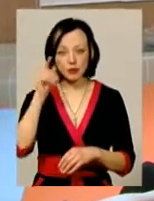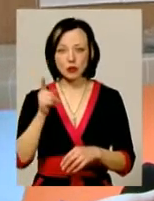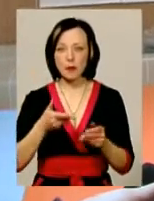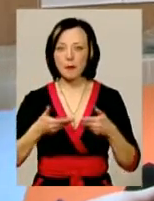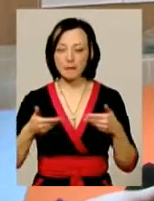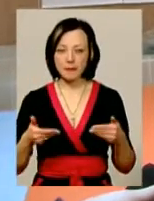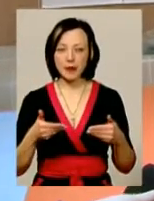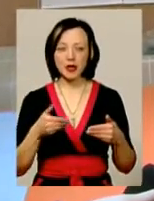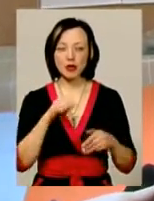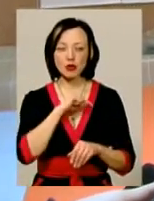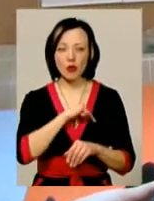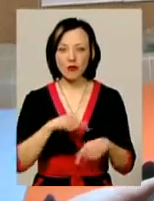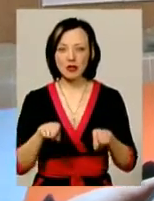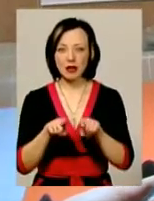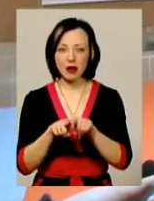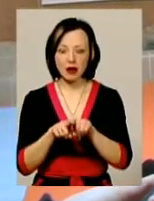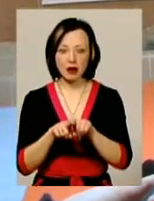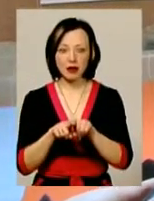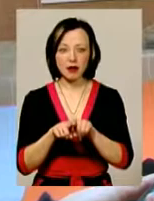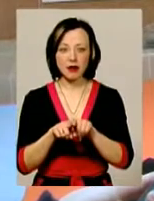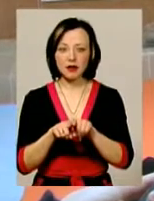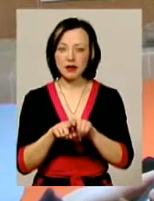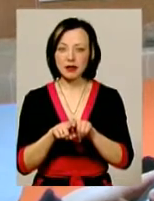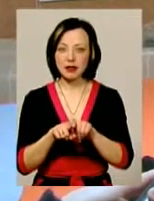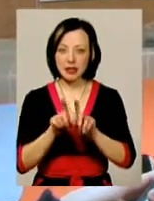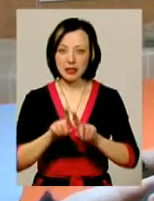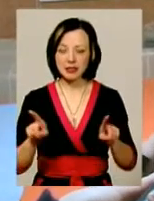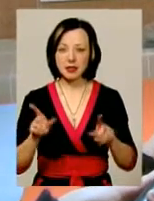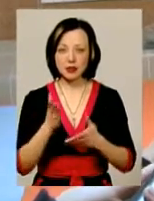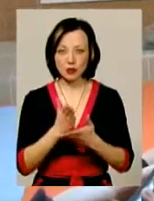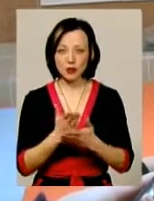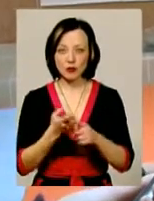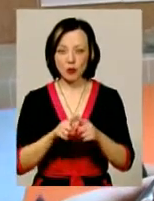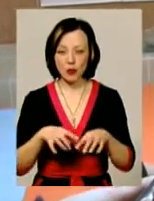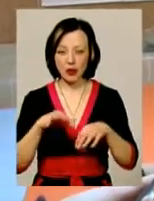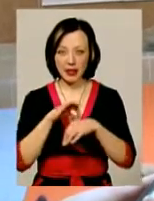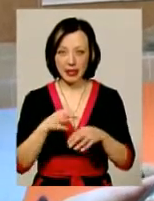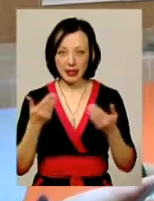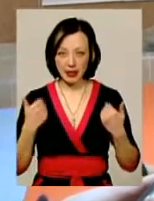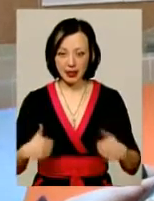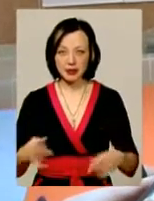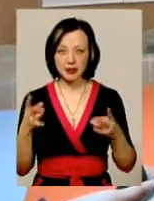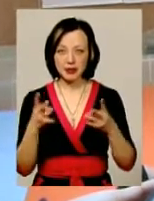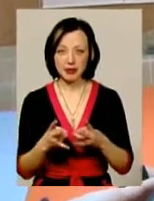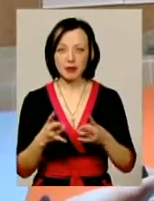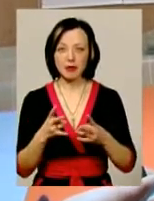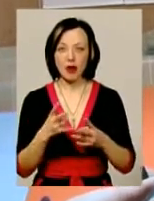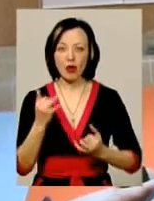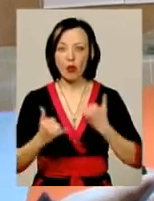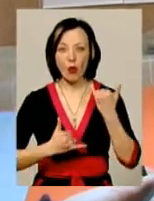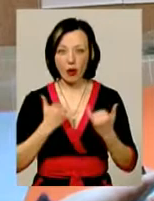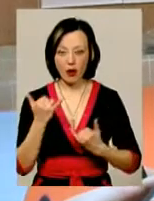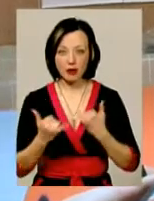душа, духовна така іскра, але вона ж існує в цьому тілі, і за тілом треба